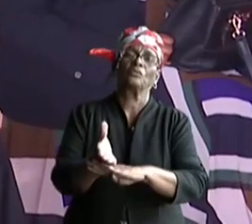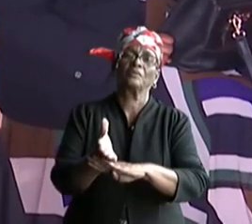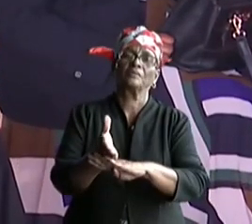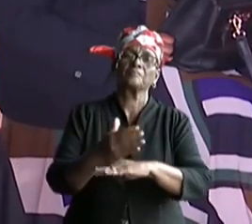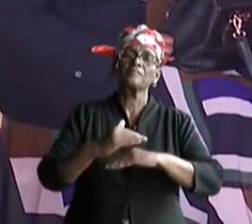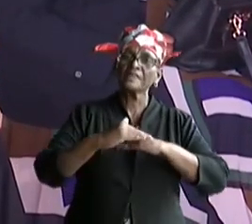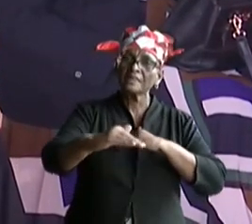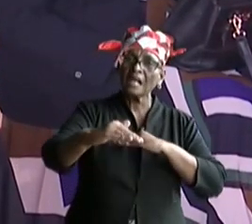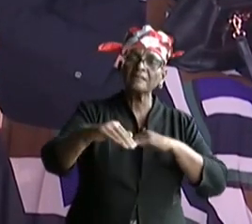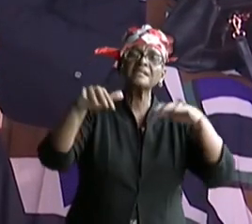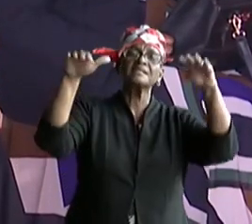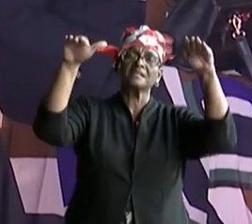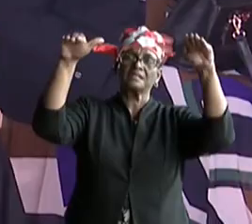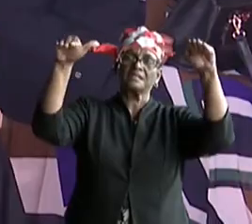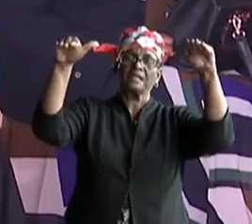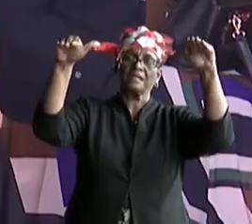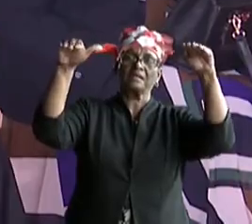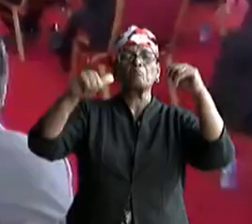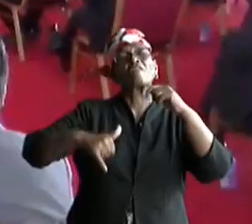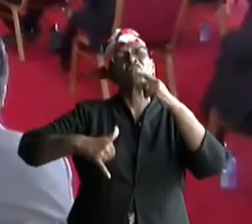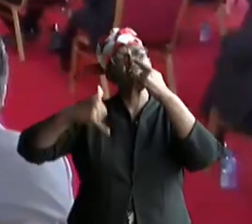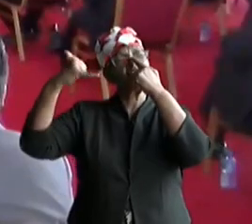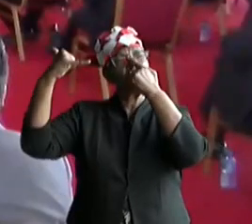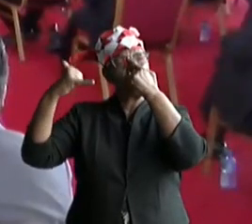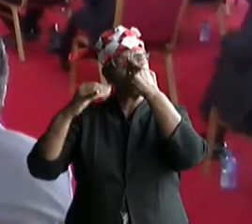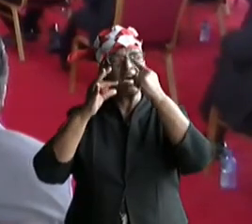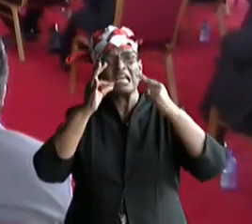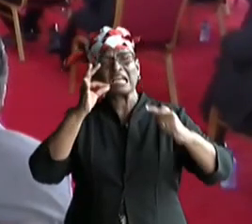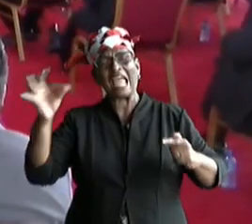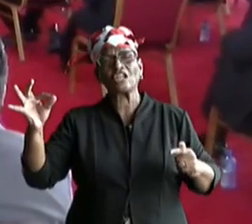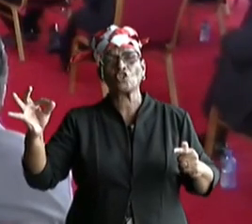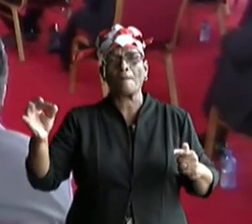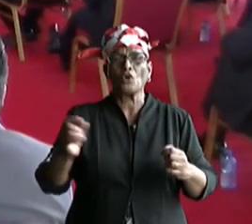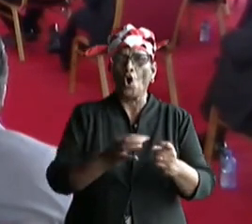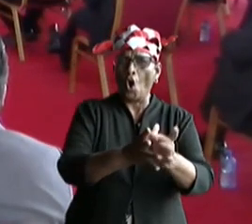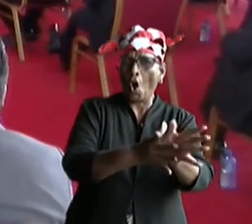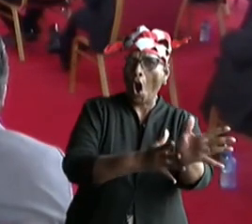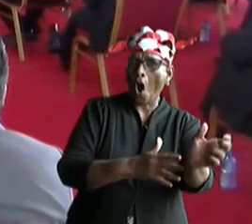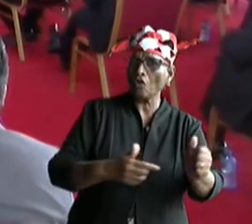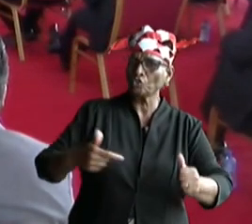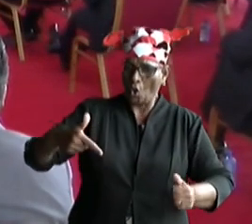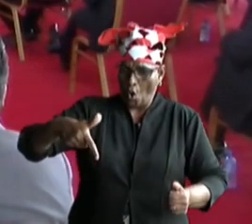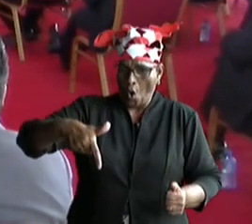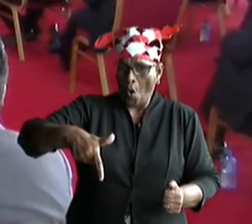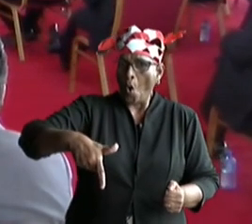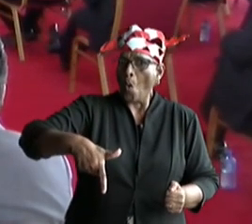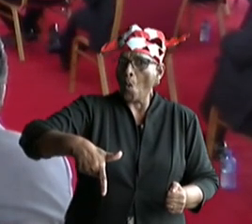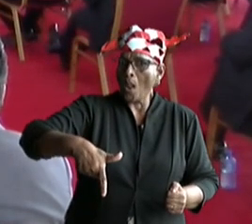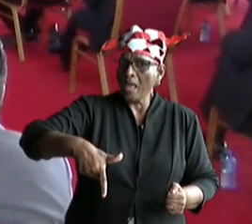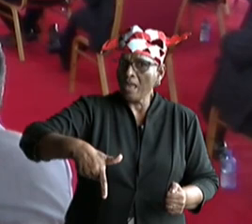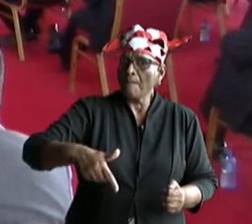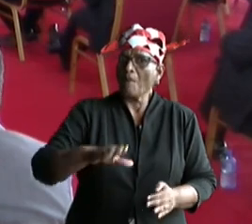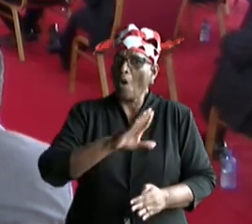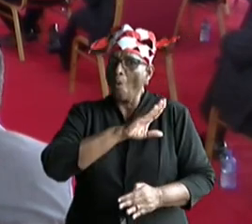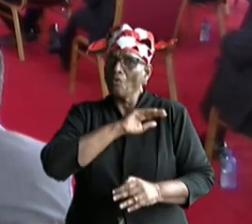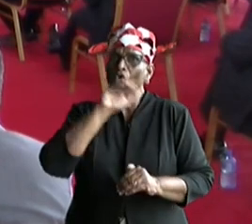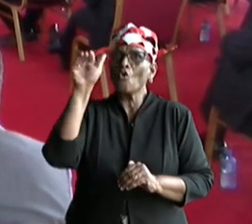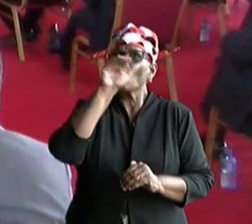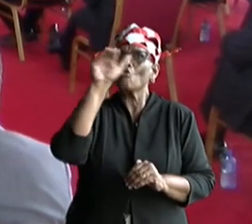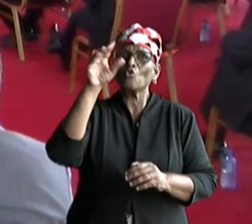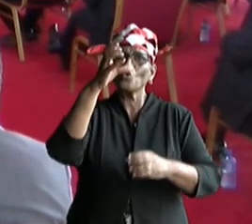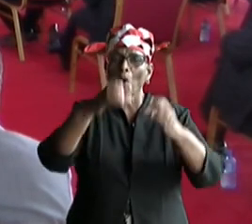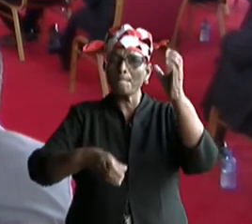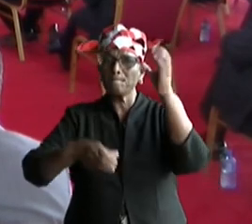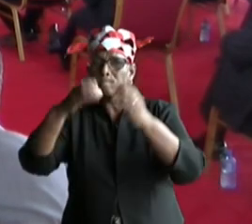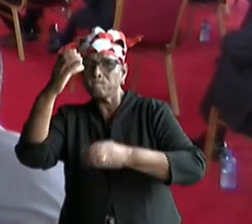is gezegend met veel rijkdommen, van goud tot olie, maar ook onze groene rijkdom. Het